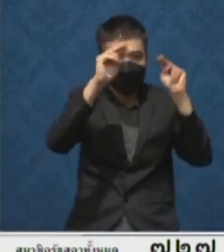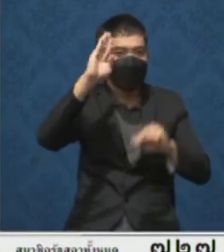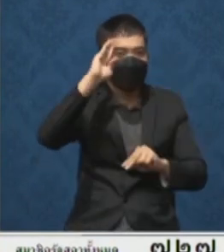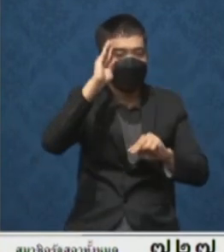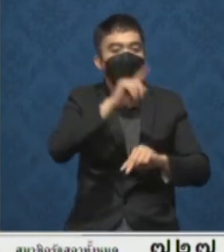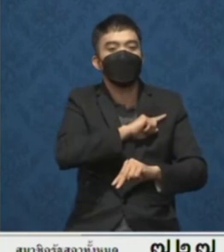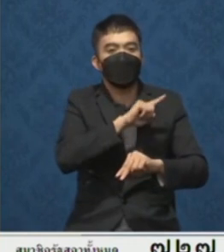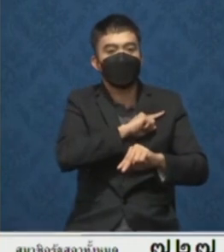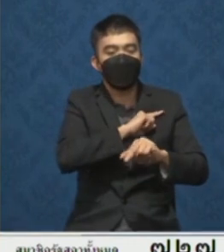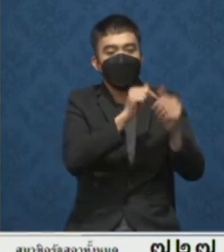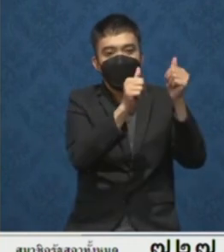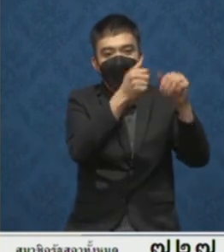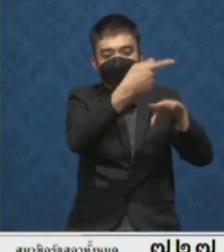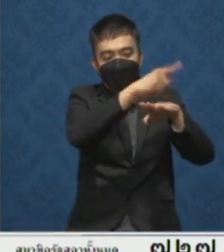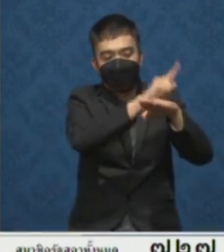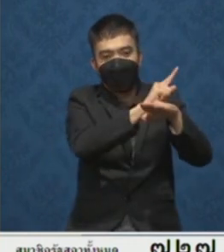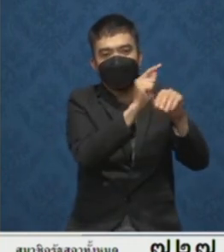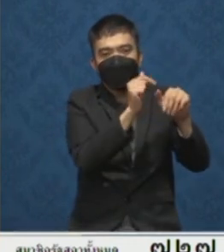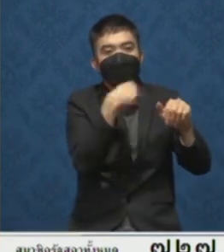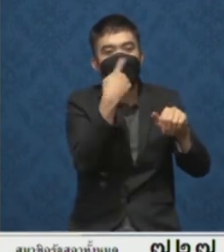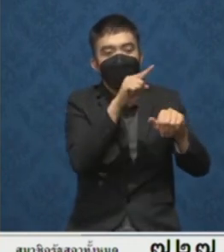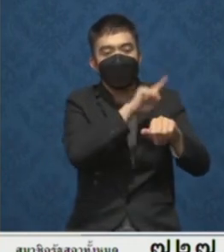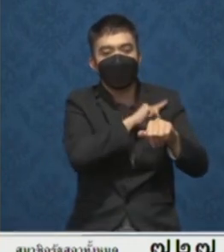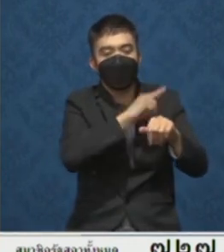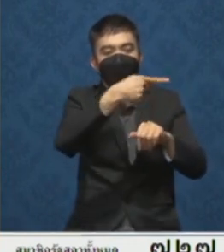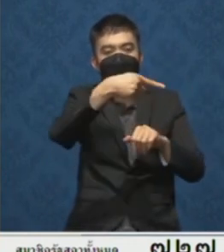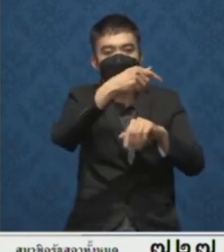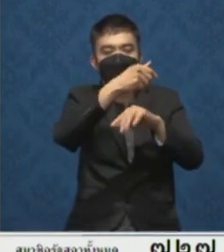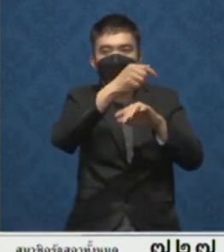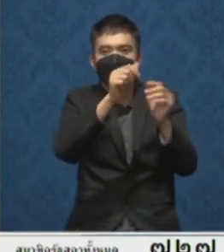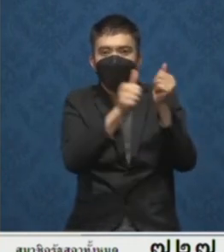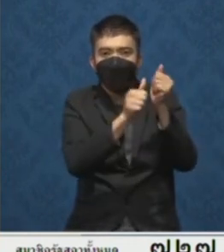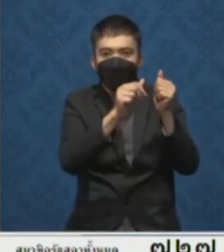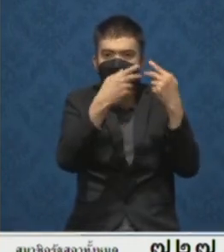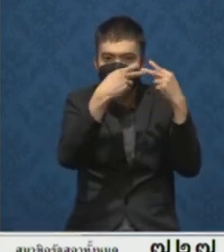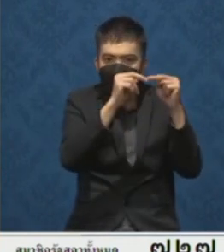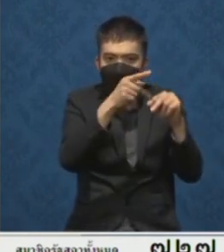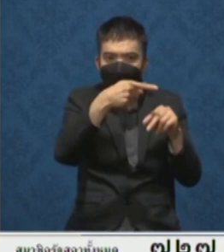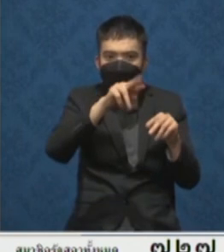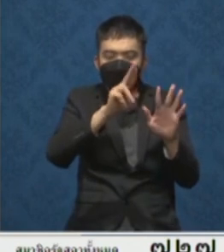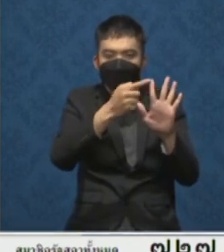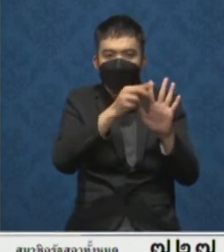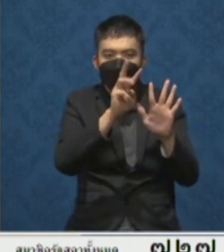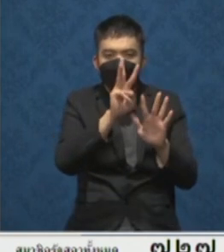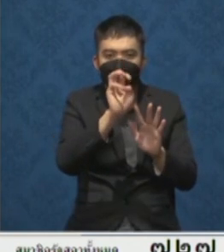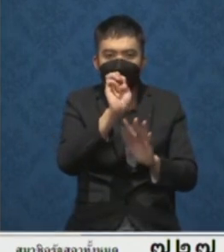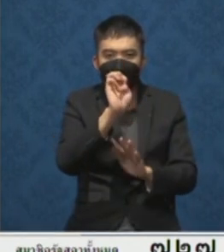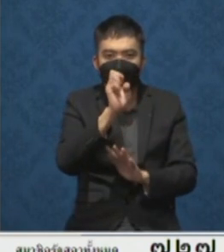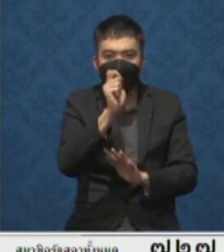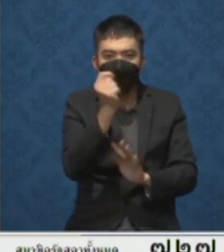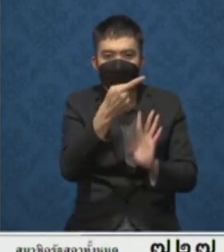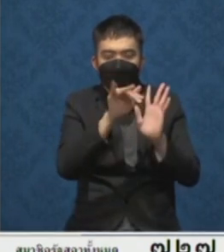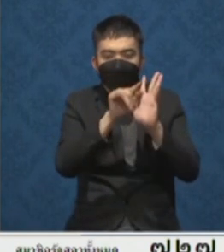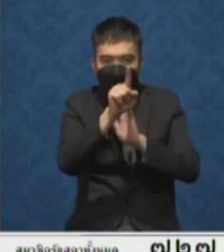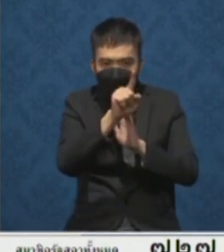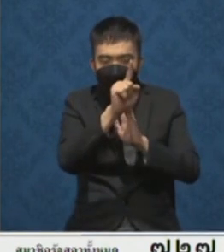โดยมีพลเอกประวิตรมาเป็นประธานกรรมธิการประธานกรรมการสรรหาเมื่อพลเอกประวิตรเลือกสวแล้วสวก็เลือกพลเอกประ